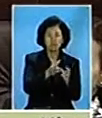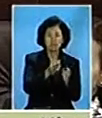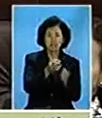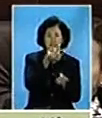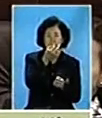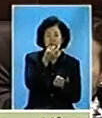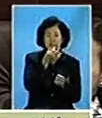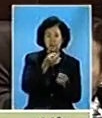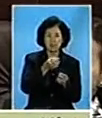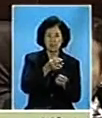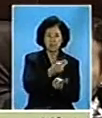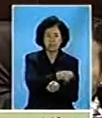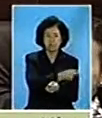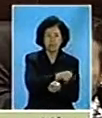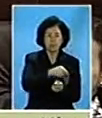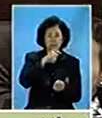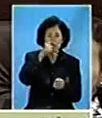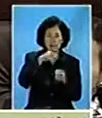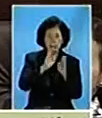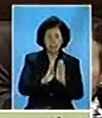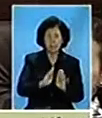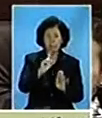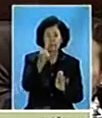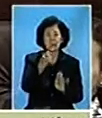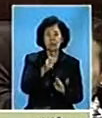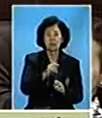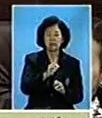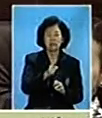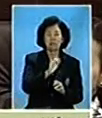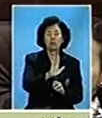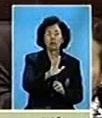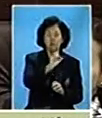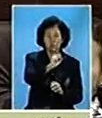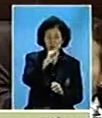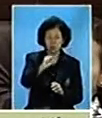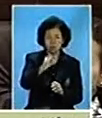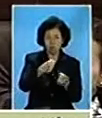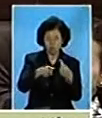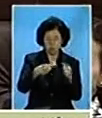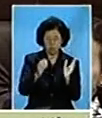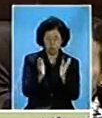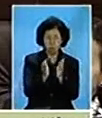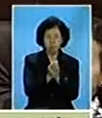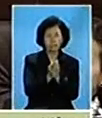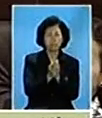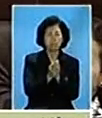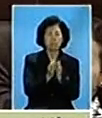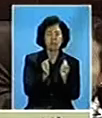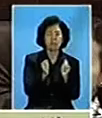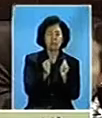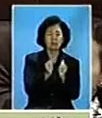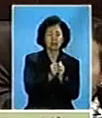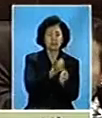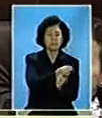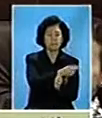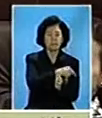ซึ่งเป็นส่วนหนึ่งของร่างของสมาชิกสภาผู้แทนราษฎรมารวมกับสาขาการแพทย์แผนไทยที่เสนอโ